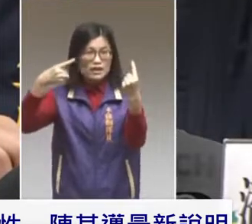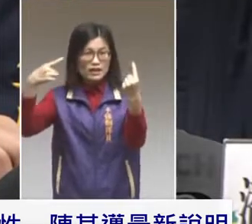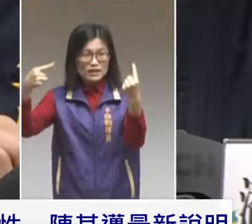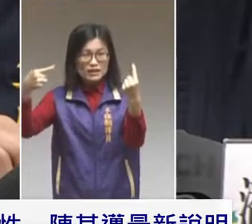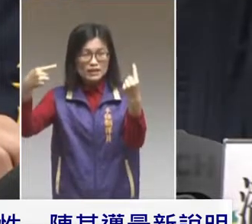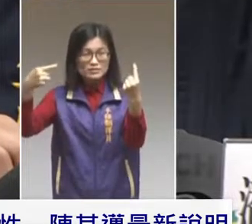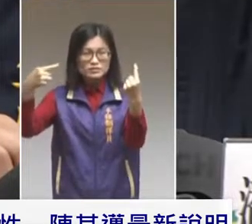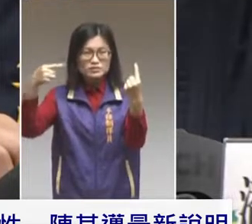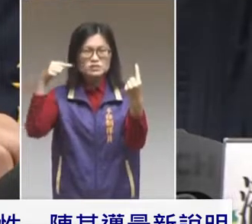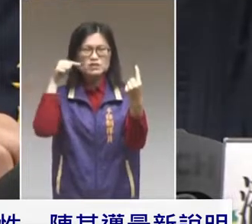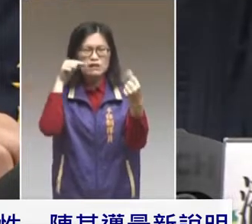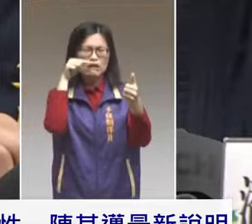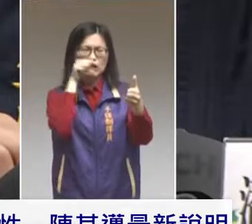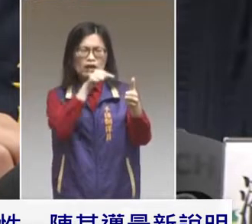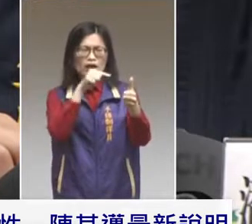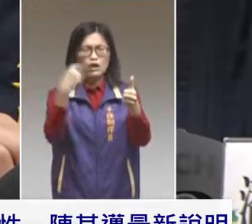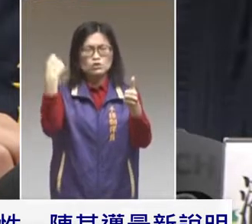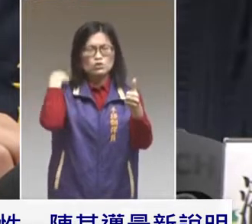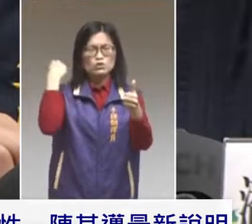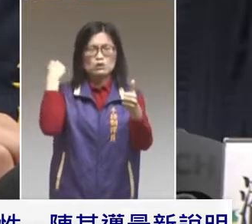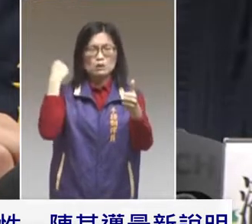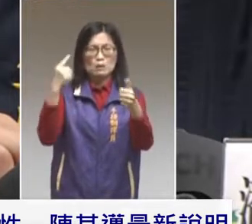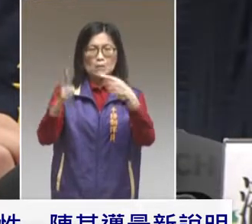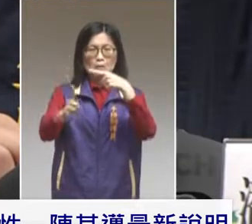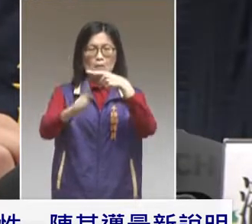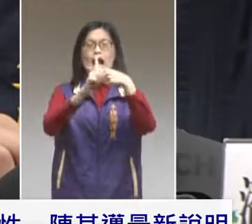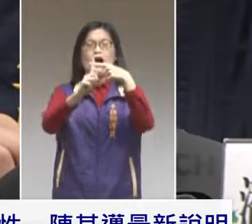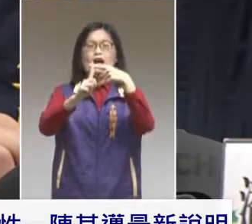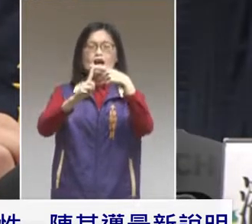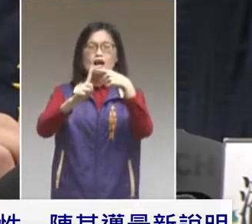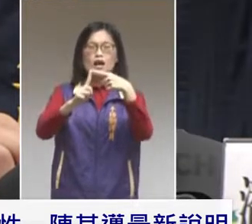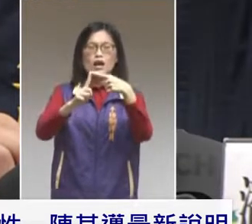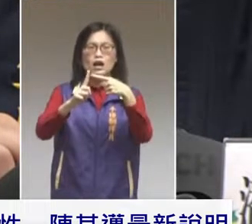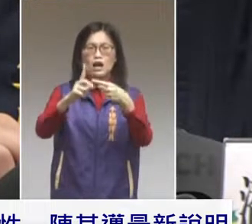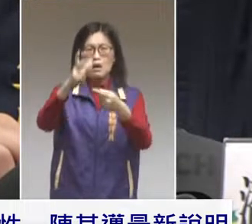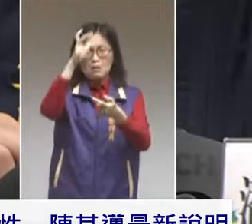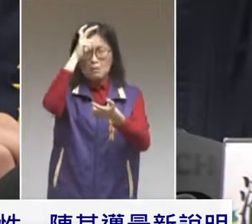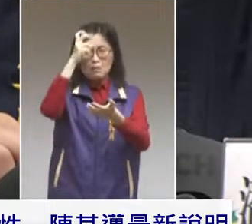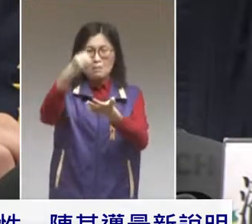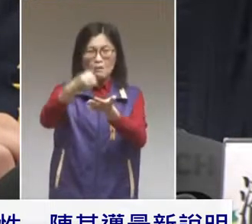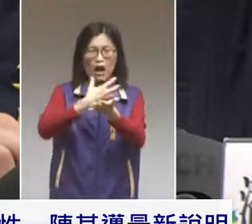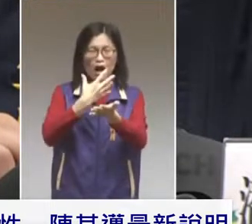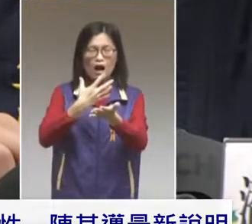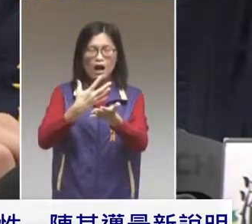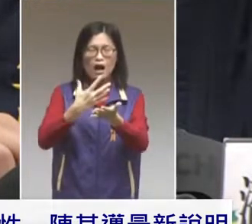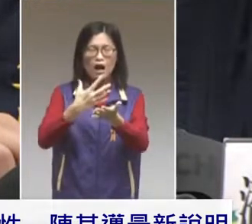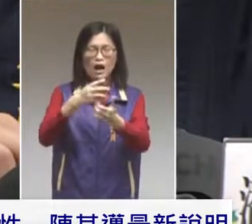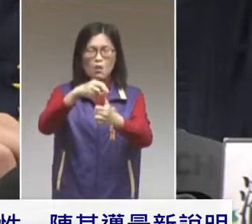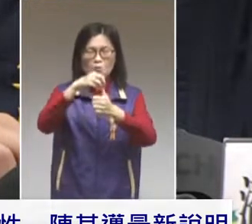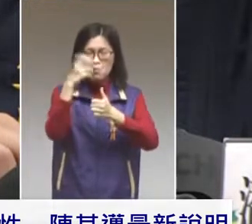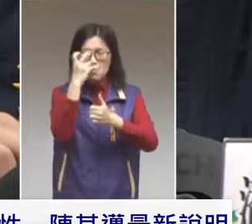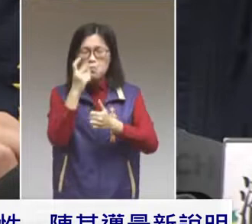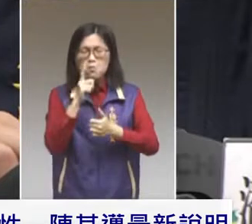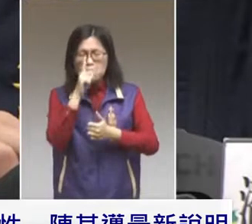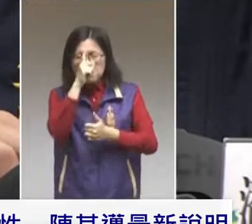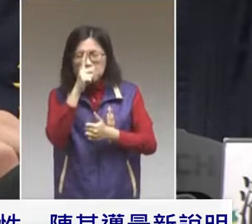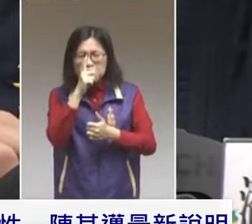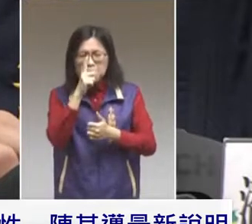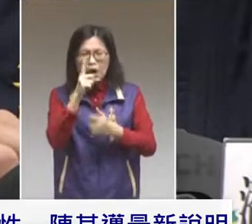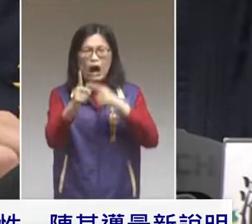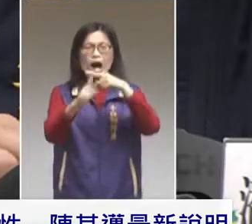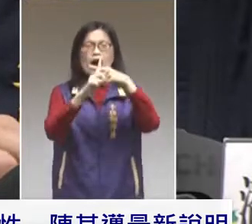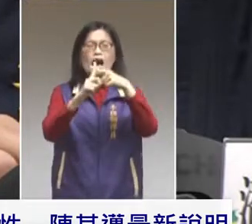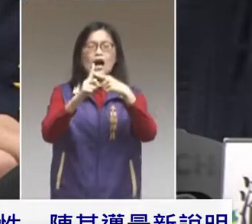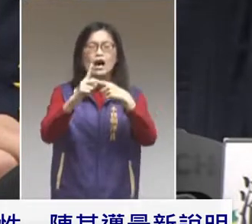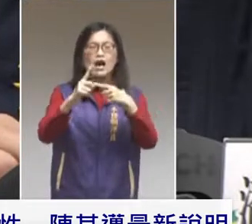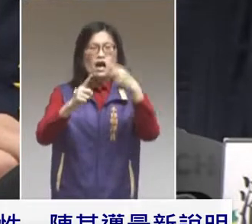2月16号在我们的19931这位个案，昨天这位确诊个案，那接获通报，然后